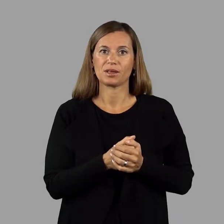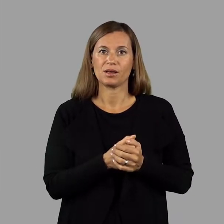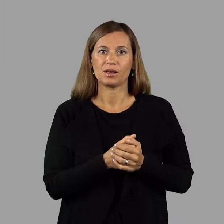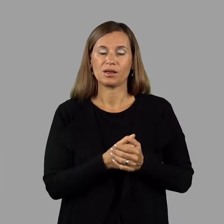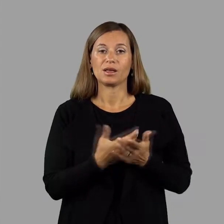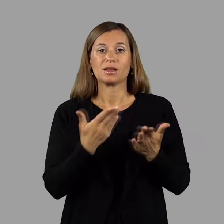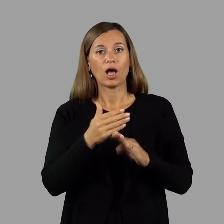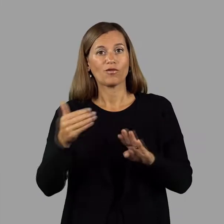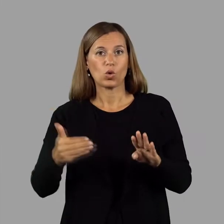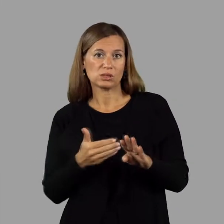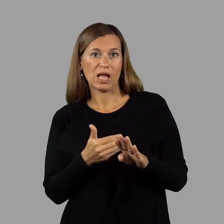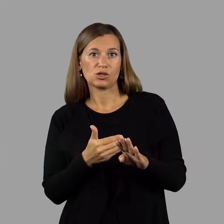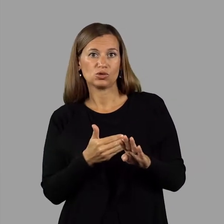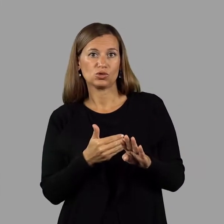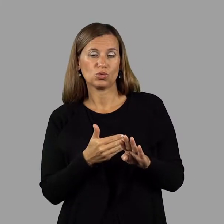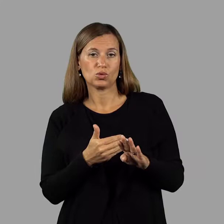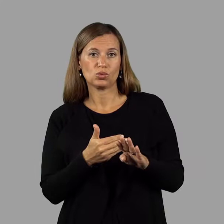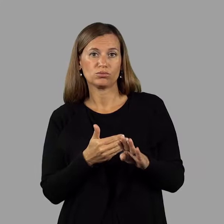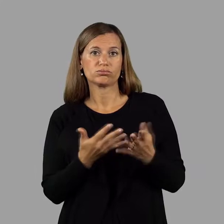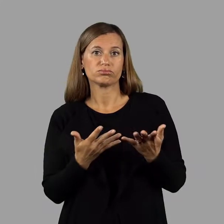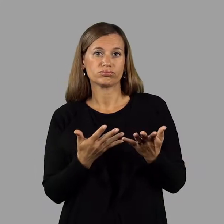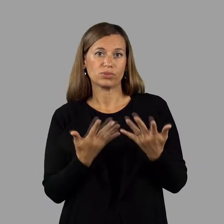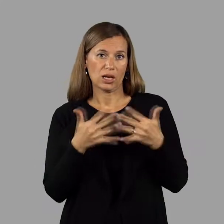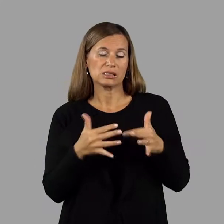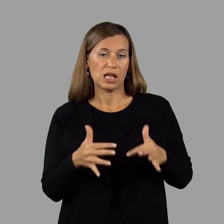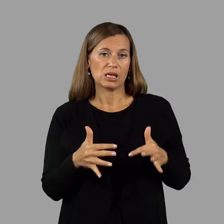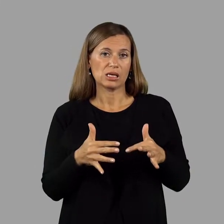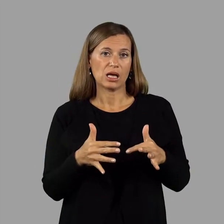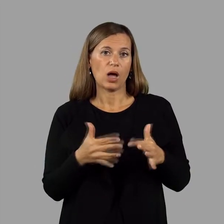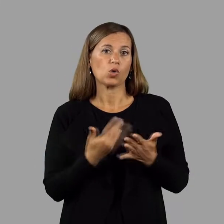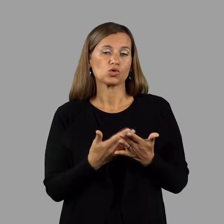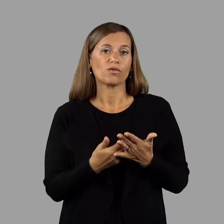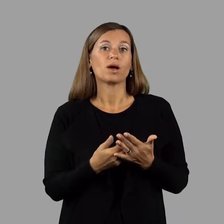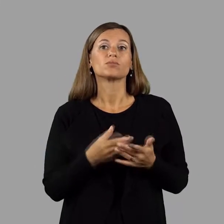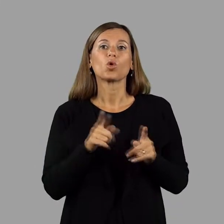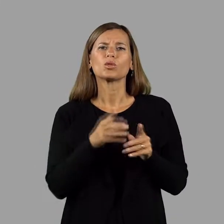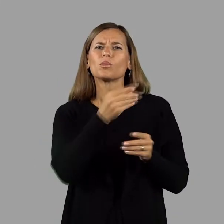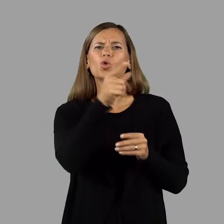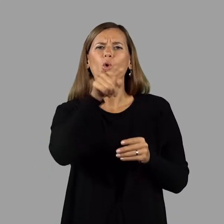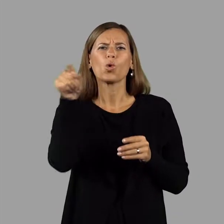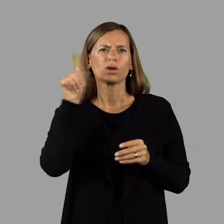Najprej nekaj ozadja. Kot mnogi veste, na Univerzi v Ljubljani